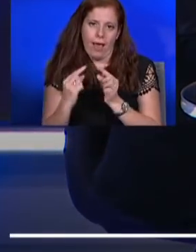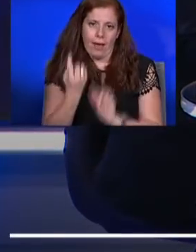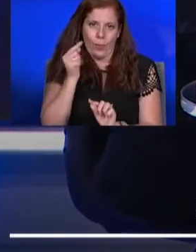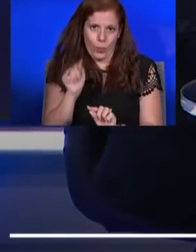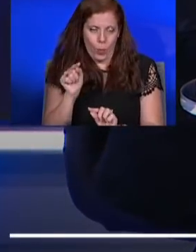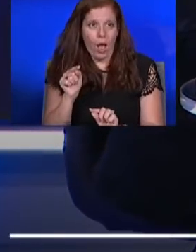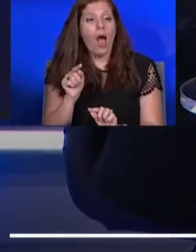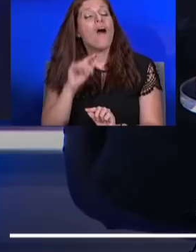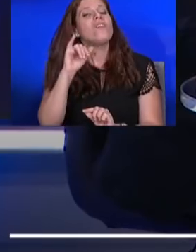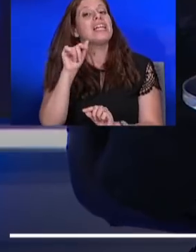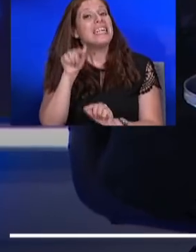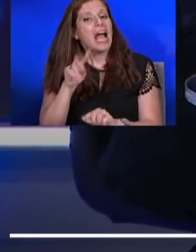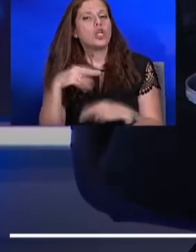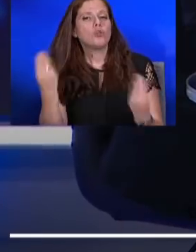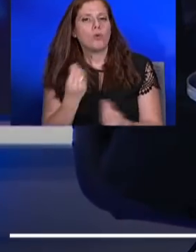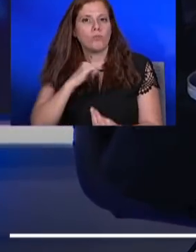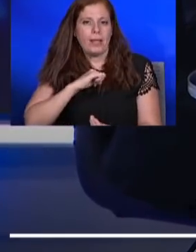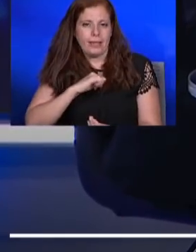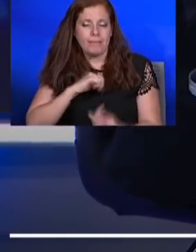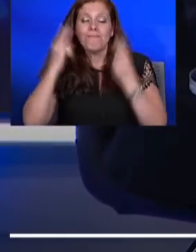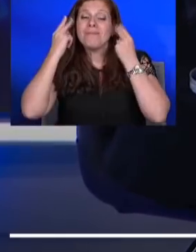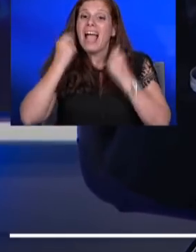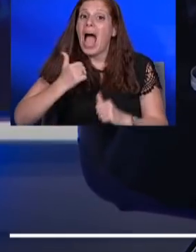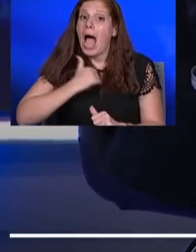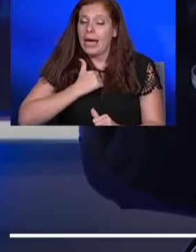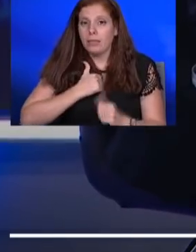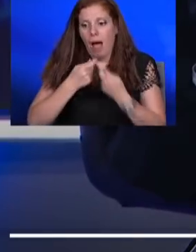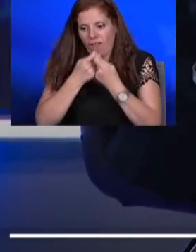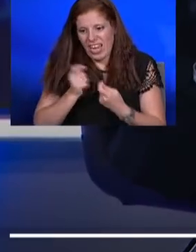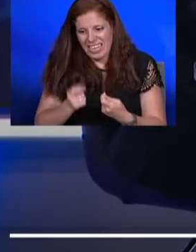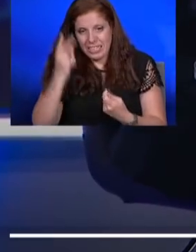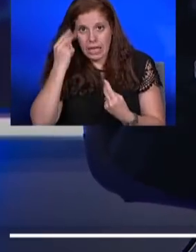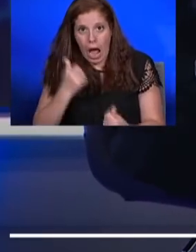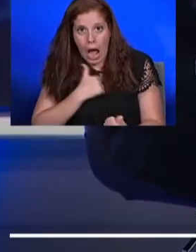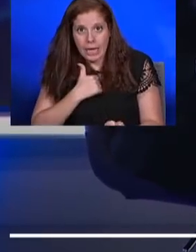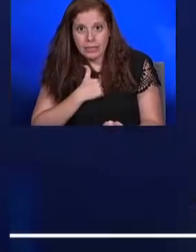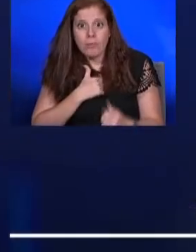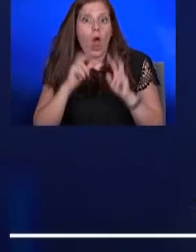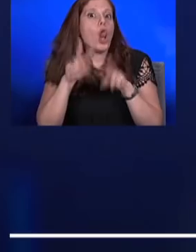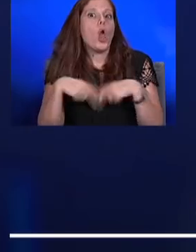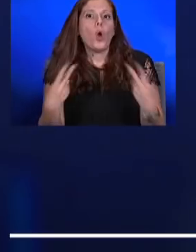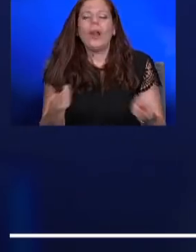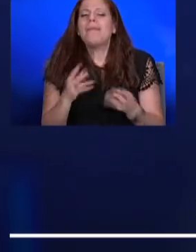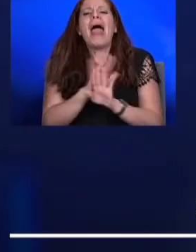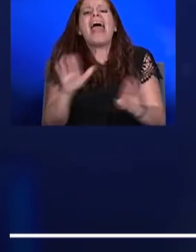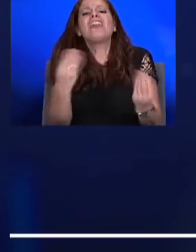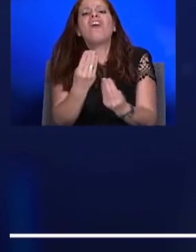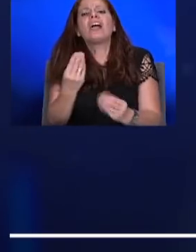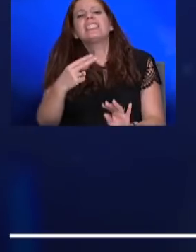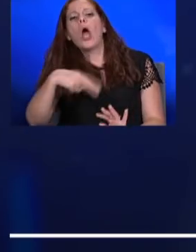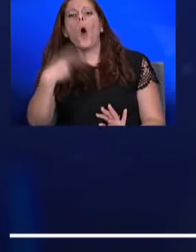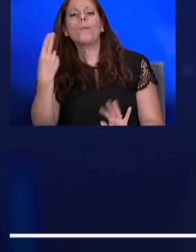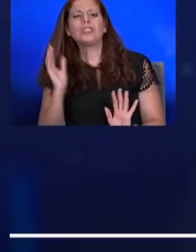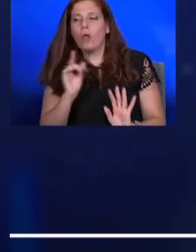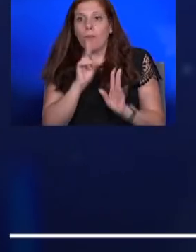מעניין. הרי החרדים, החברי כנסת החרדים בוודאי לא יכולים, אין דבר כזה הומוסקסואליות. לא מדברים על הנושא הזה. איך אנחנו הולכים